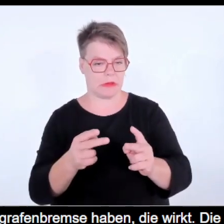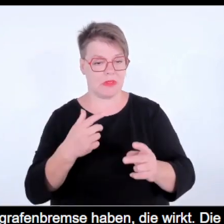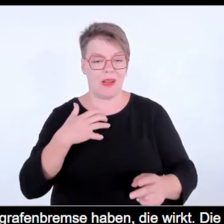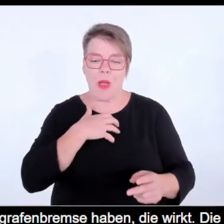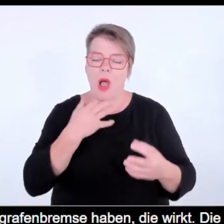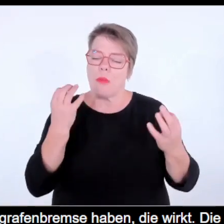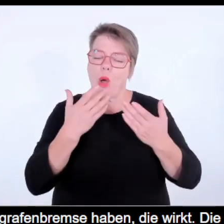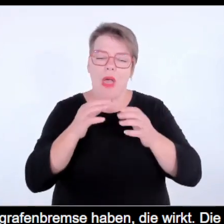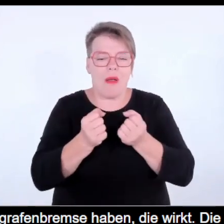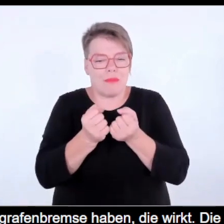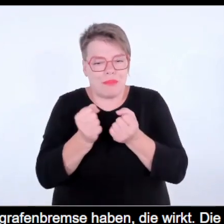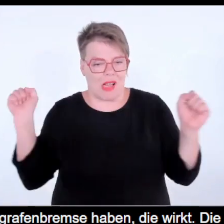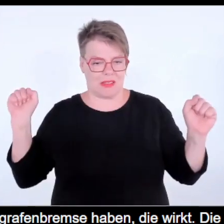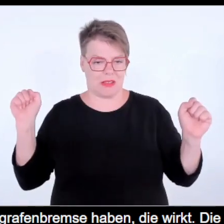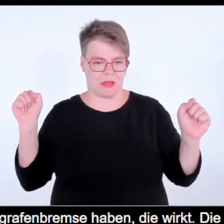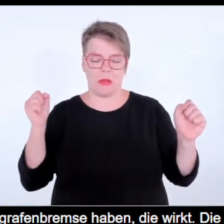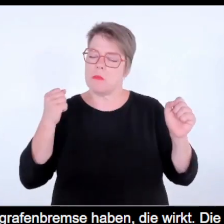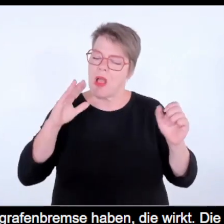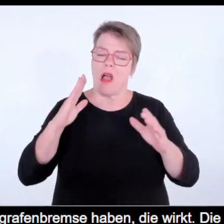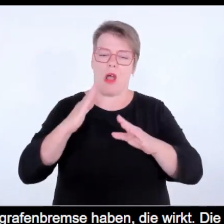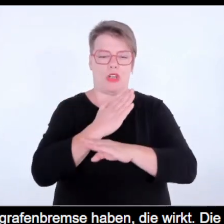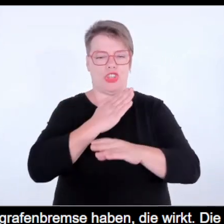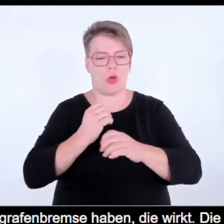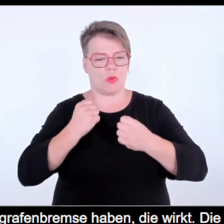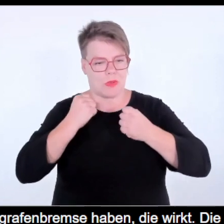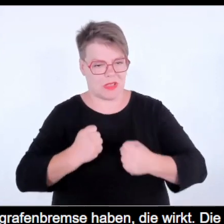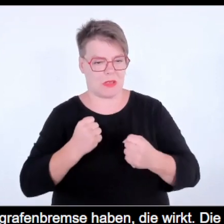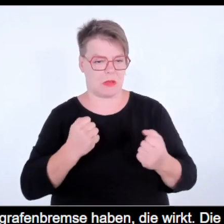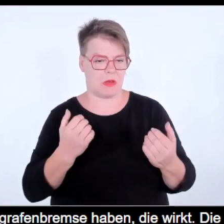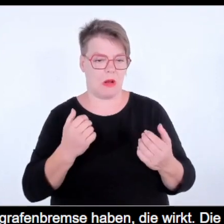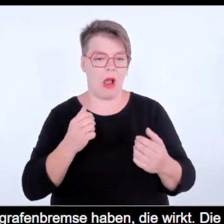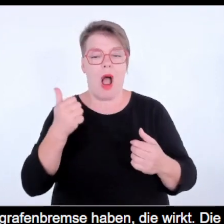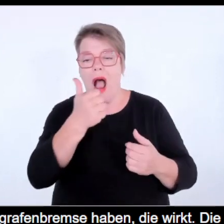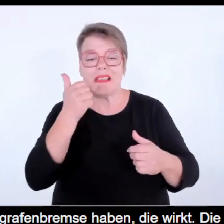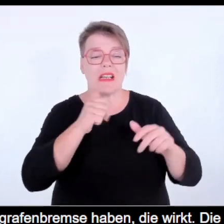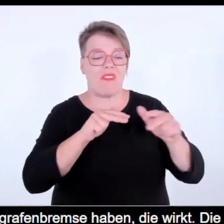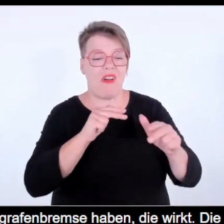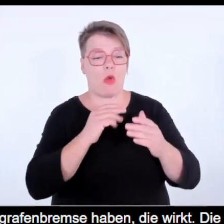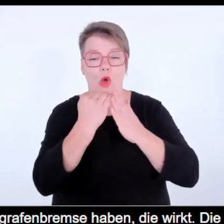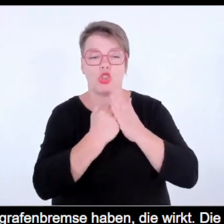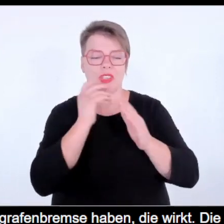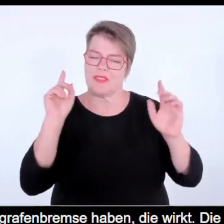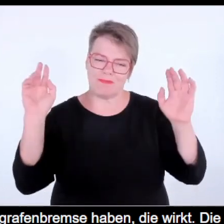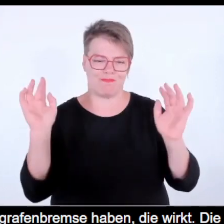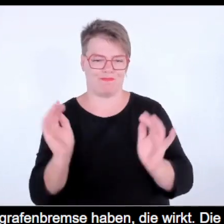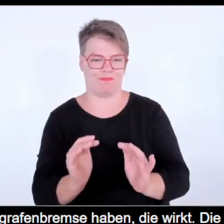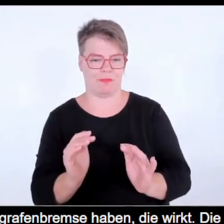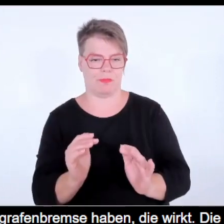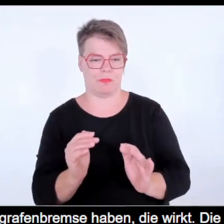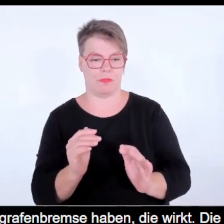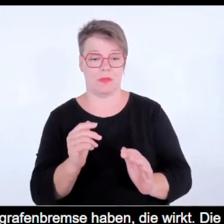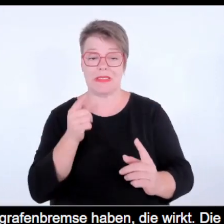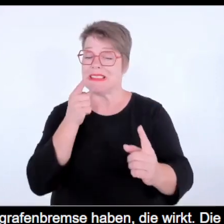altes geht, gehen wir einen Schritt weiter. sagen, ein neues kommt, zwei alte müssen weg. Und neue